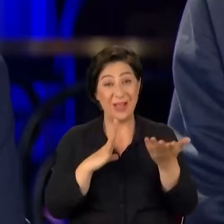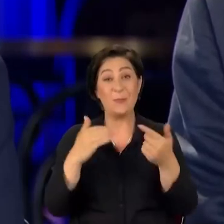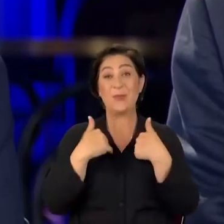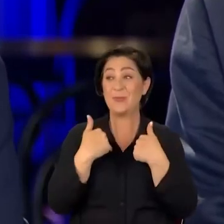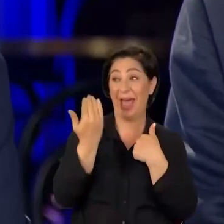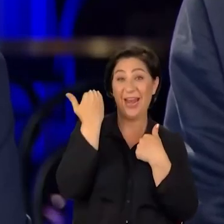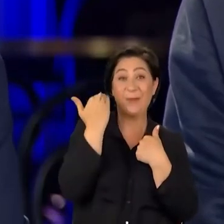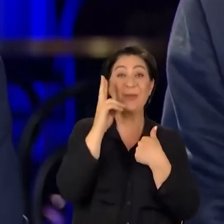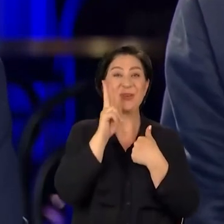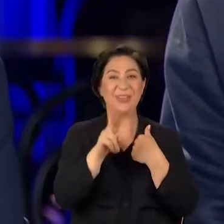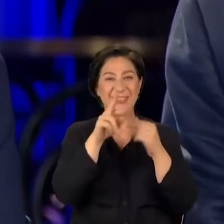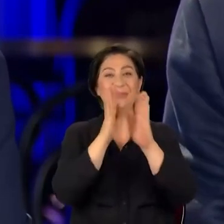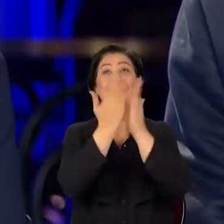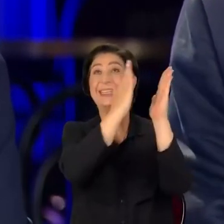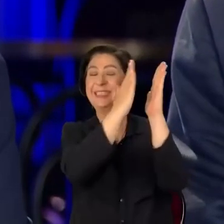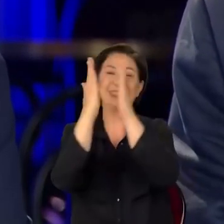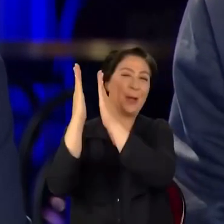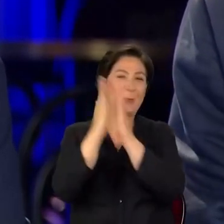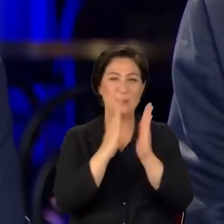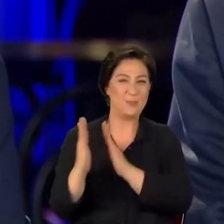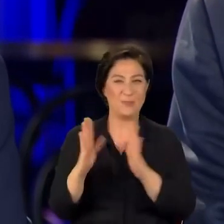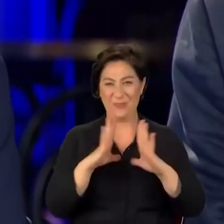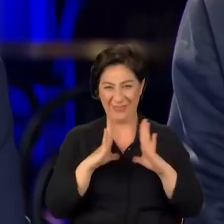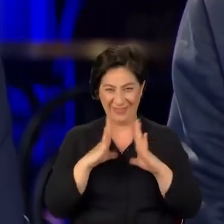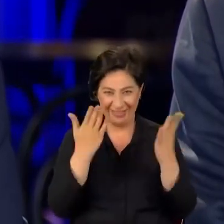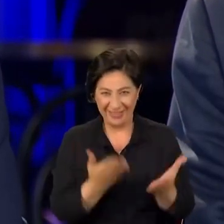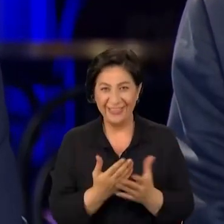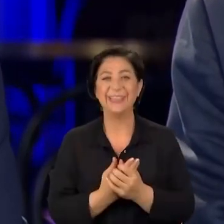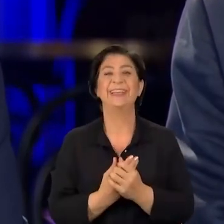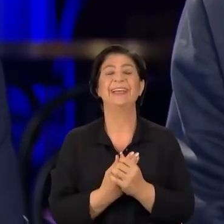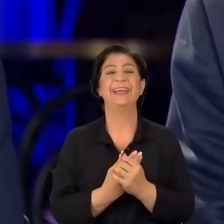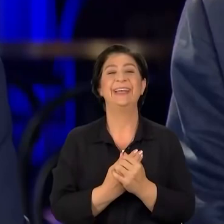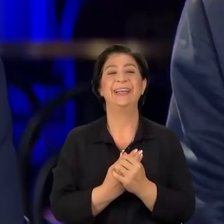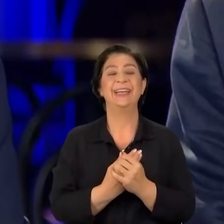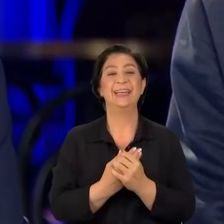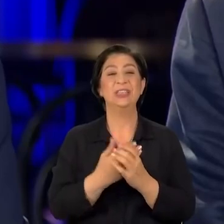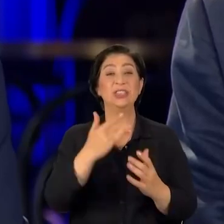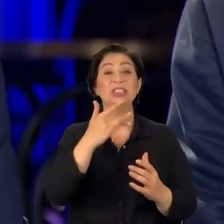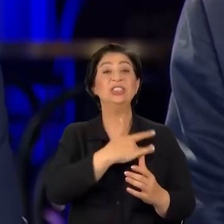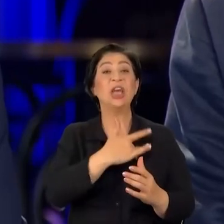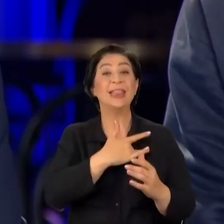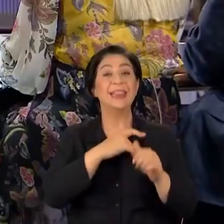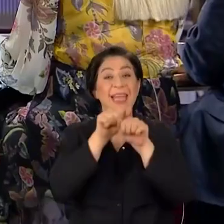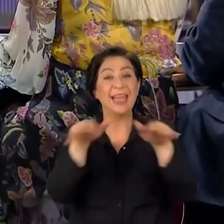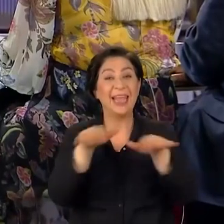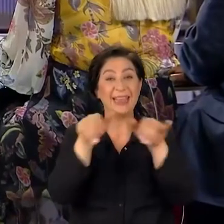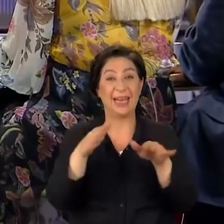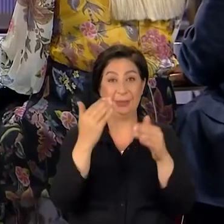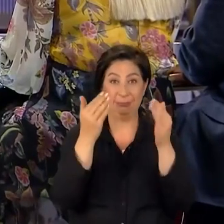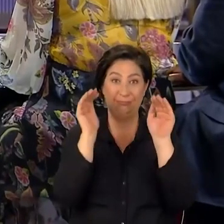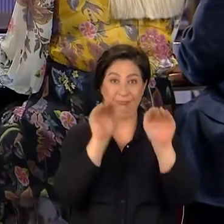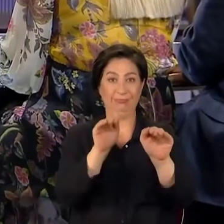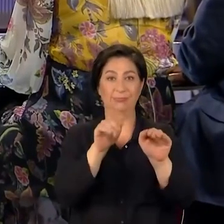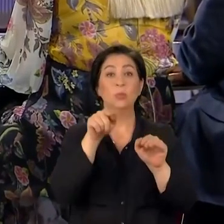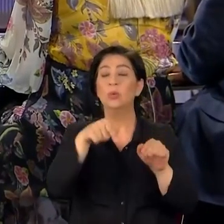arkamda gördüğünüz gibi müthiş bayıldım. Kütüphane, Can Yayınları var müthiş arkamızda. Ama. Burası